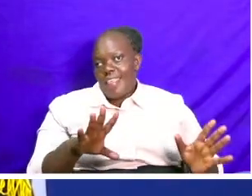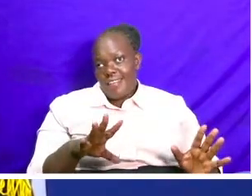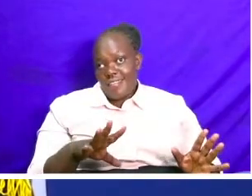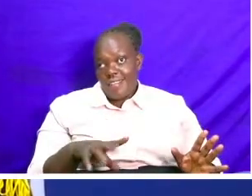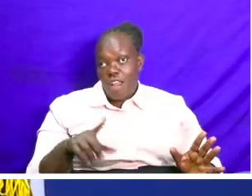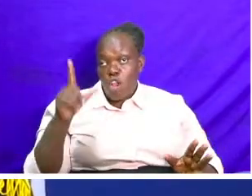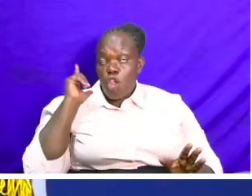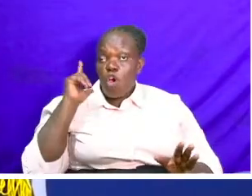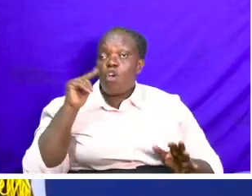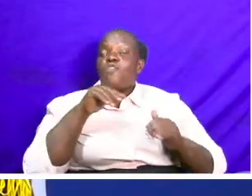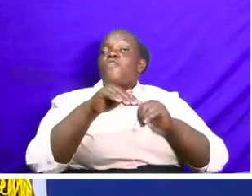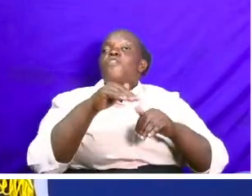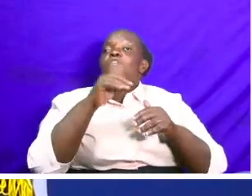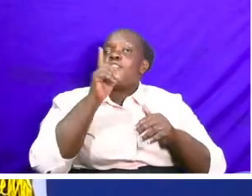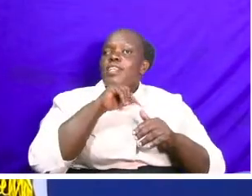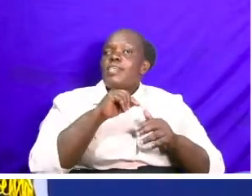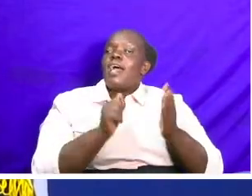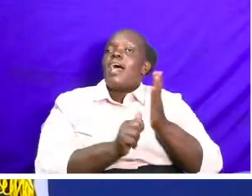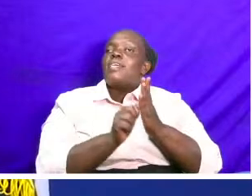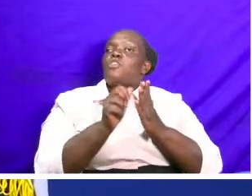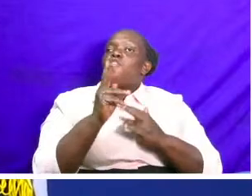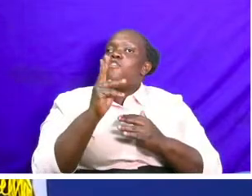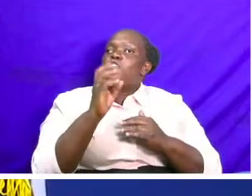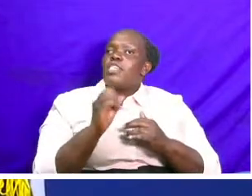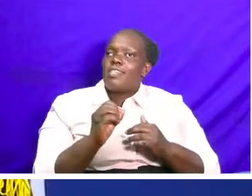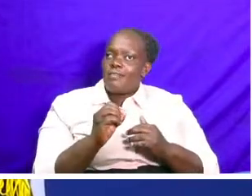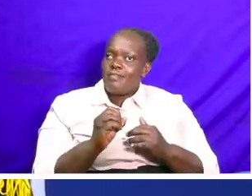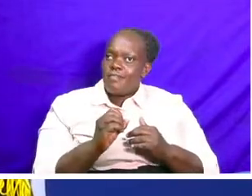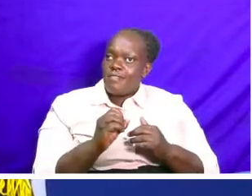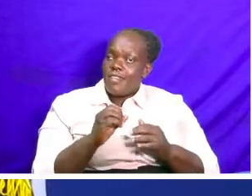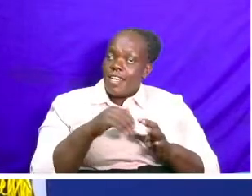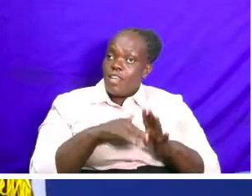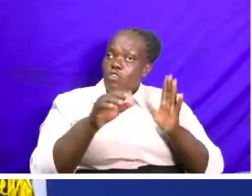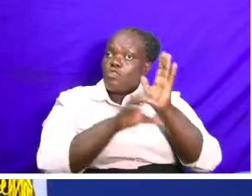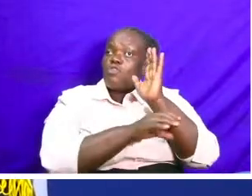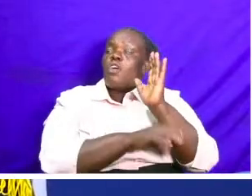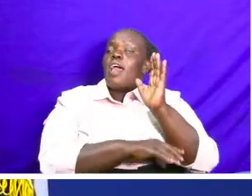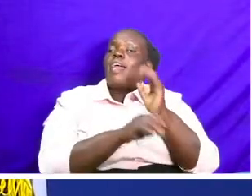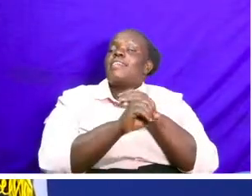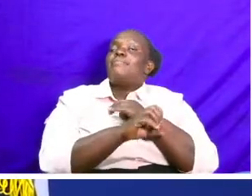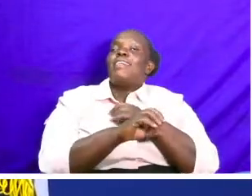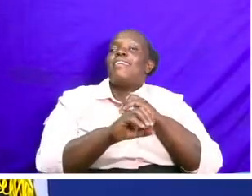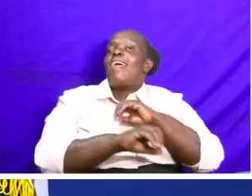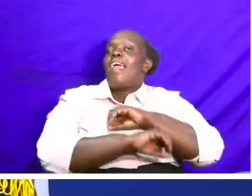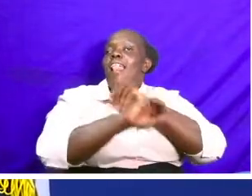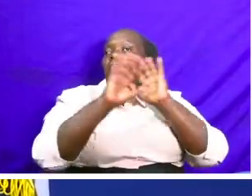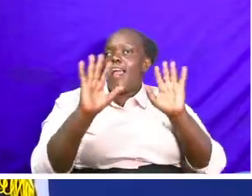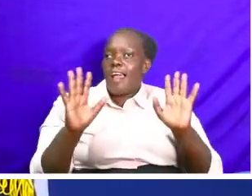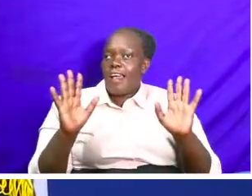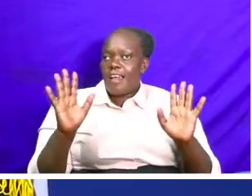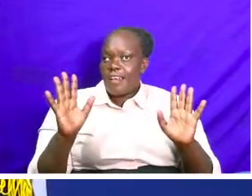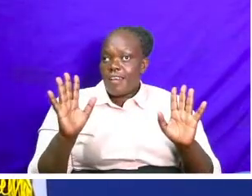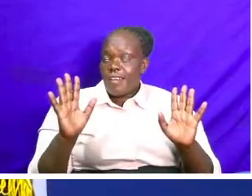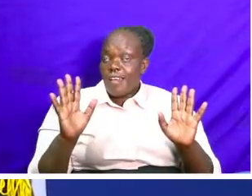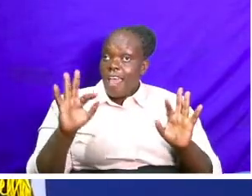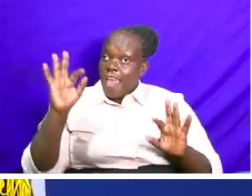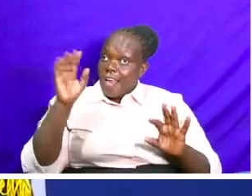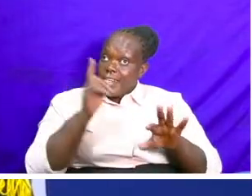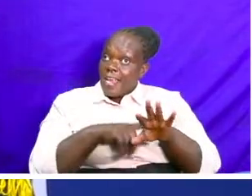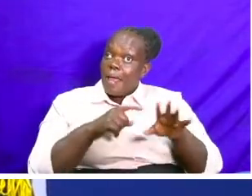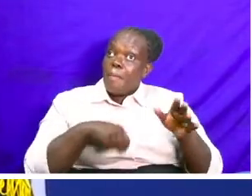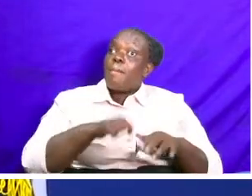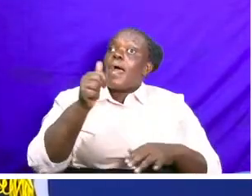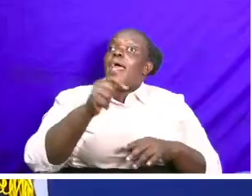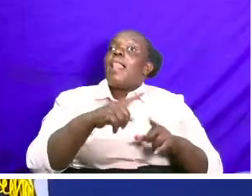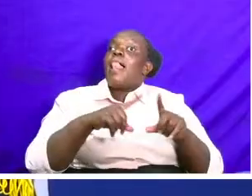Sheria iko sawa. Kipengele cha 40 cha katiba kimeelezea kabisa kwamba ukishanunua mali